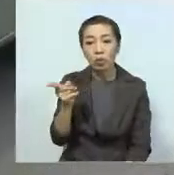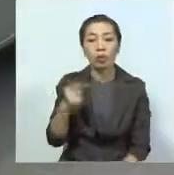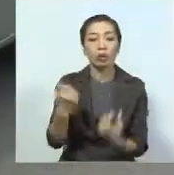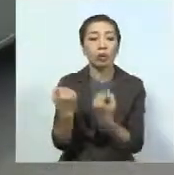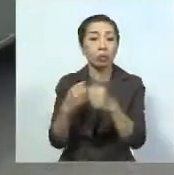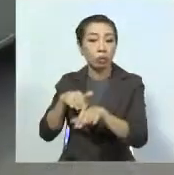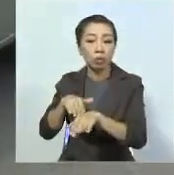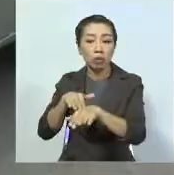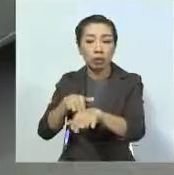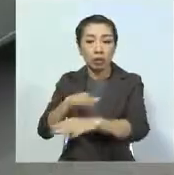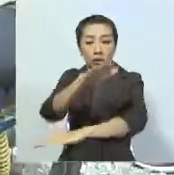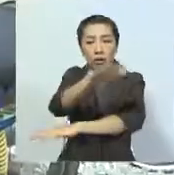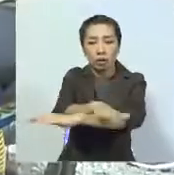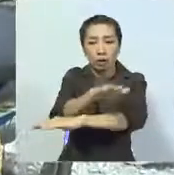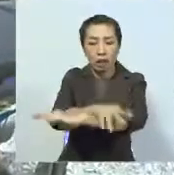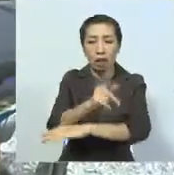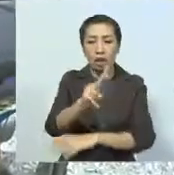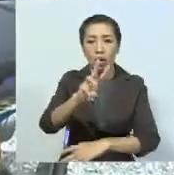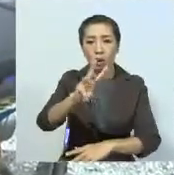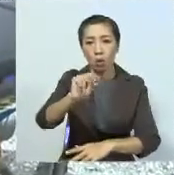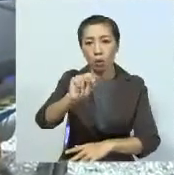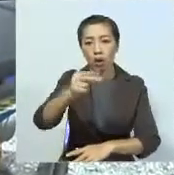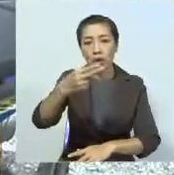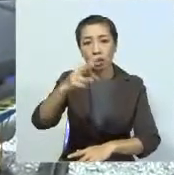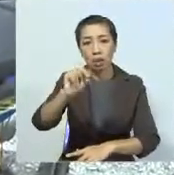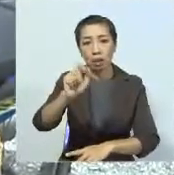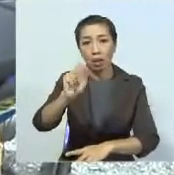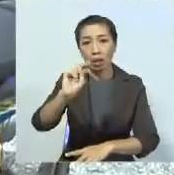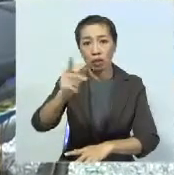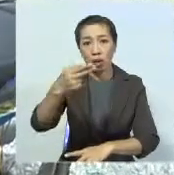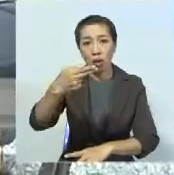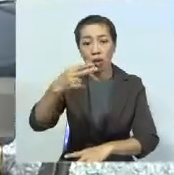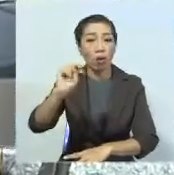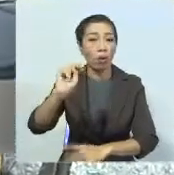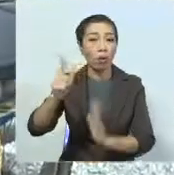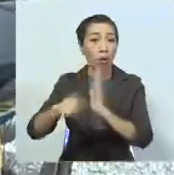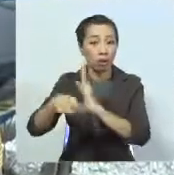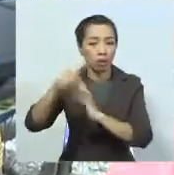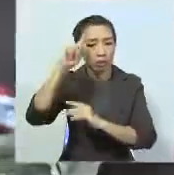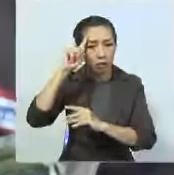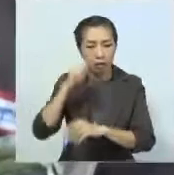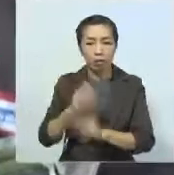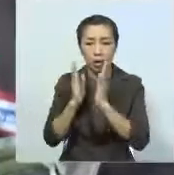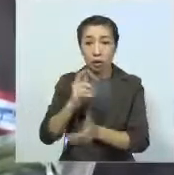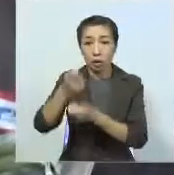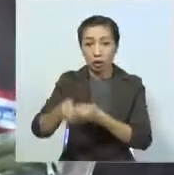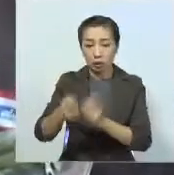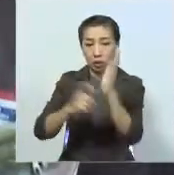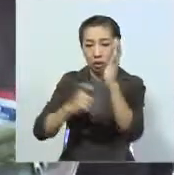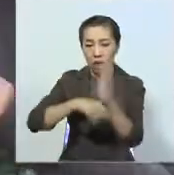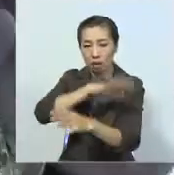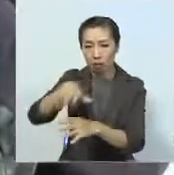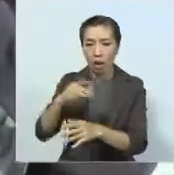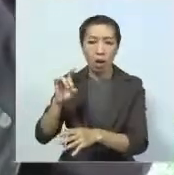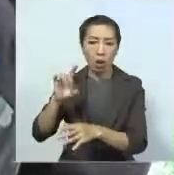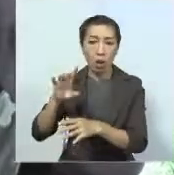ากันนะคะที่บริเวณ4แยกควนหนองหงซึ่งตอนนี้มีพี่น้องเกษตรกรชาวสวนยางประมาณ100คนค่ะรวม